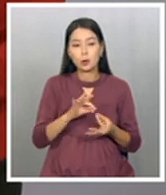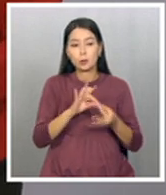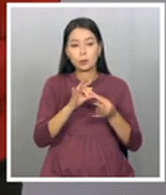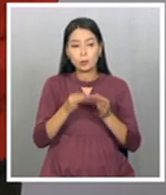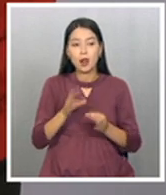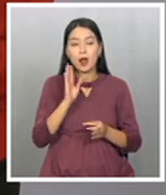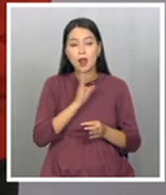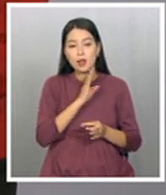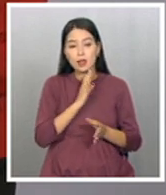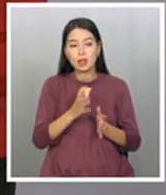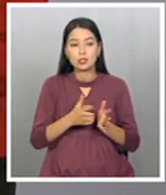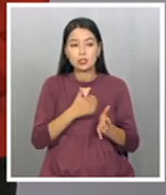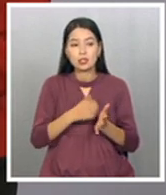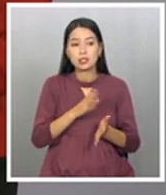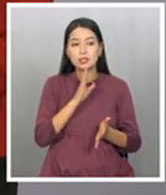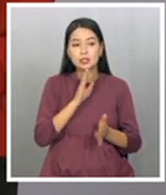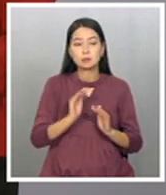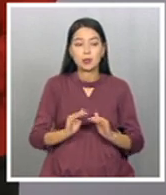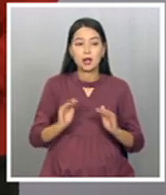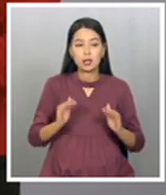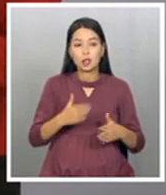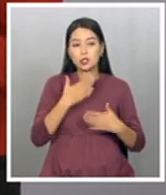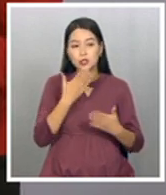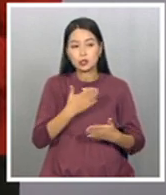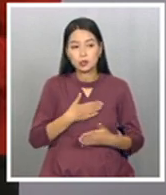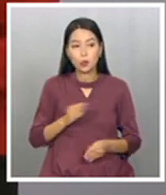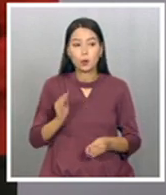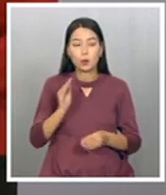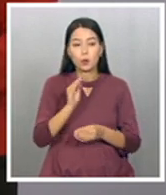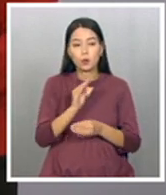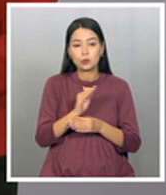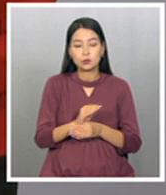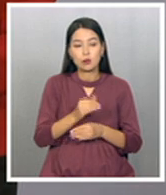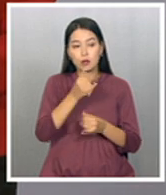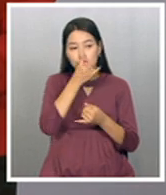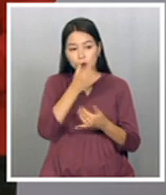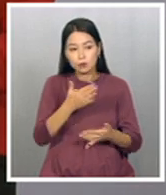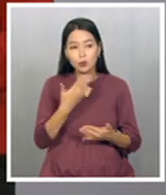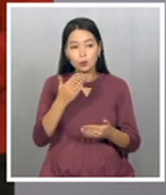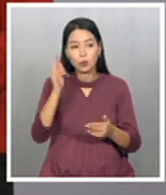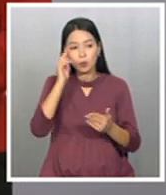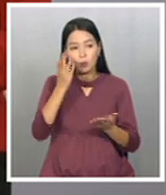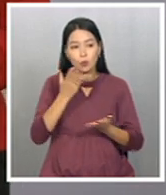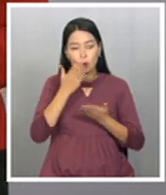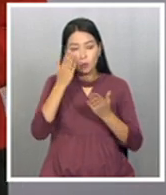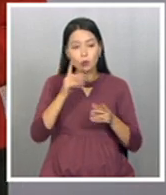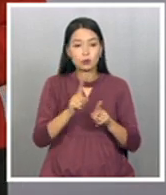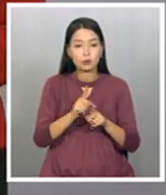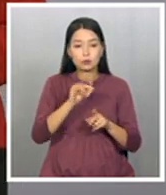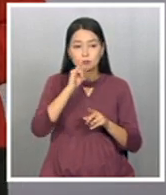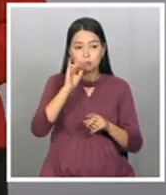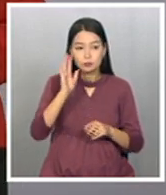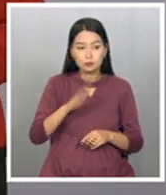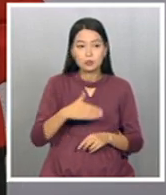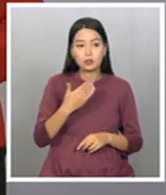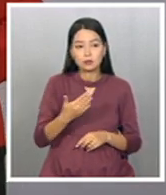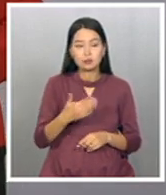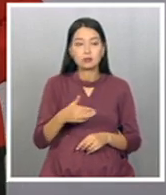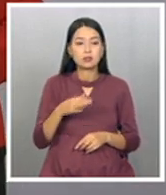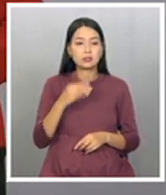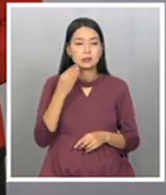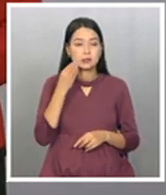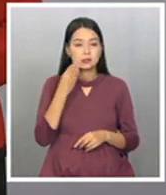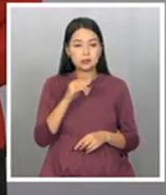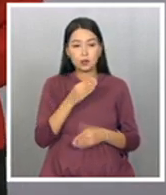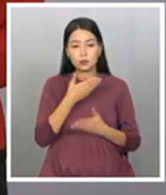теңсіздігі, қыз баланың сүйгеніне қосыла алмауы және оқу білімге қолы жетпей, сауатсыз болуы.